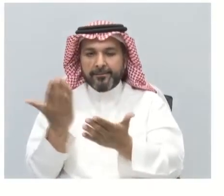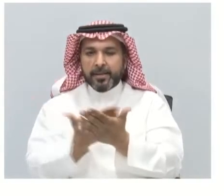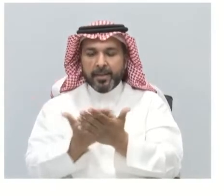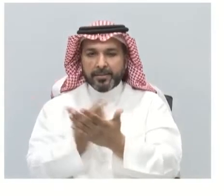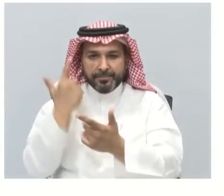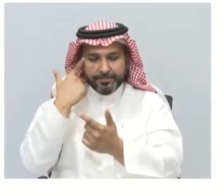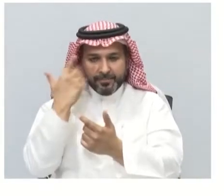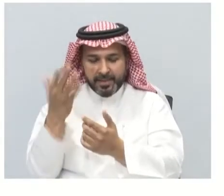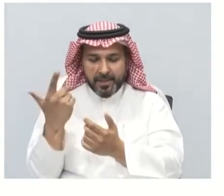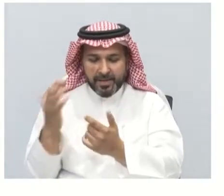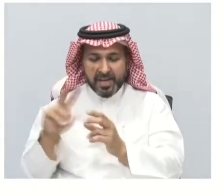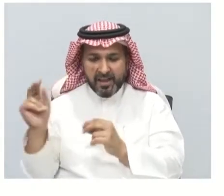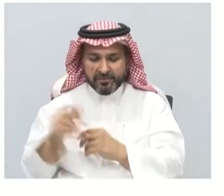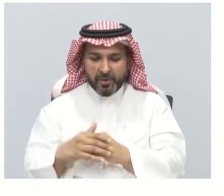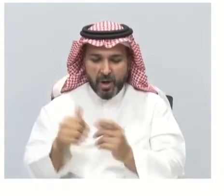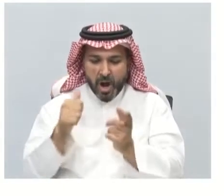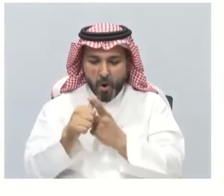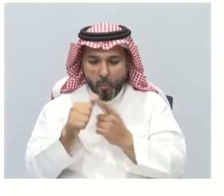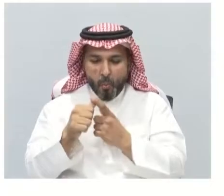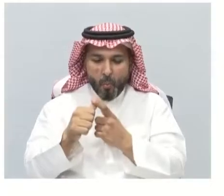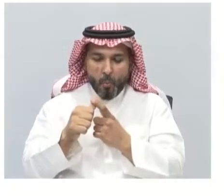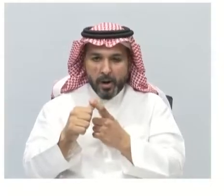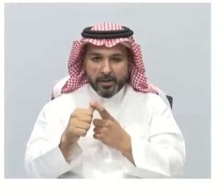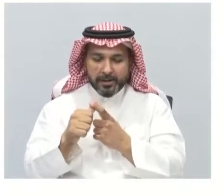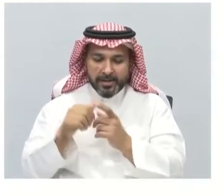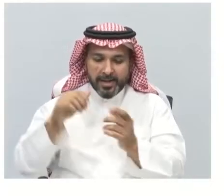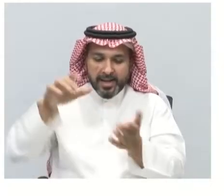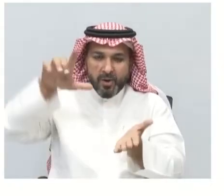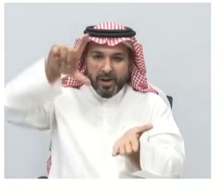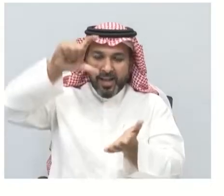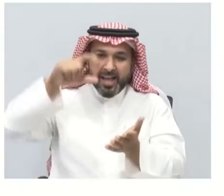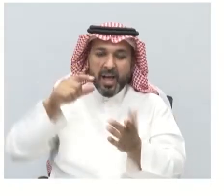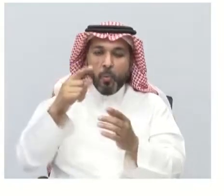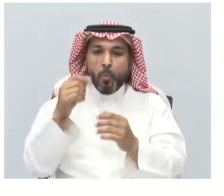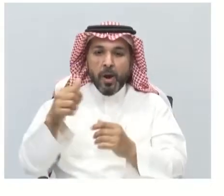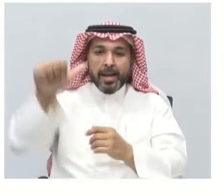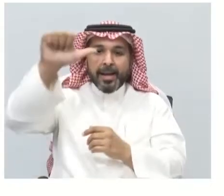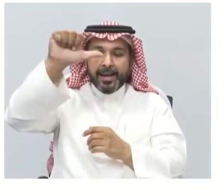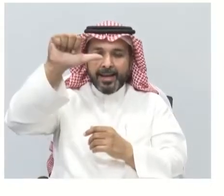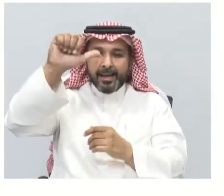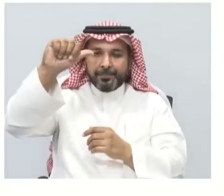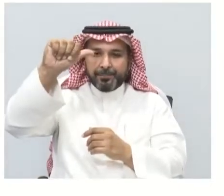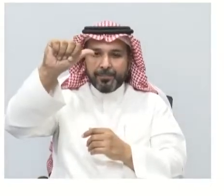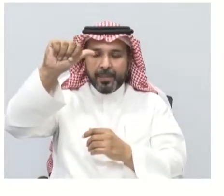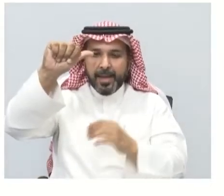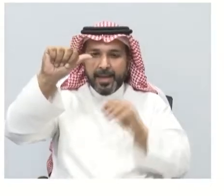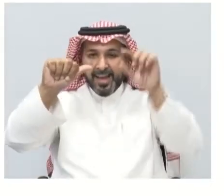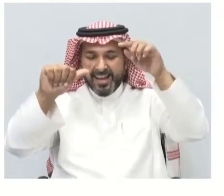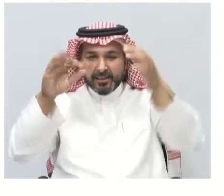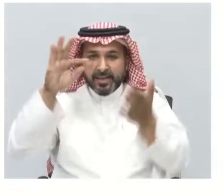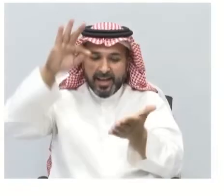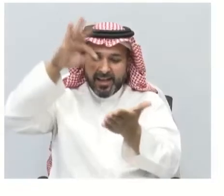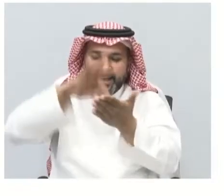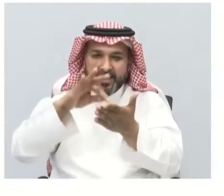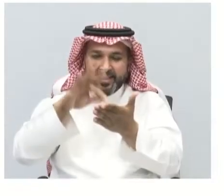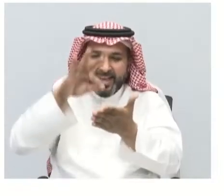باستخدام الفرجار اول حاجه راح اضع راس الفرجار على النقطه اي زي ما ذكرنا سابقا بعد